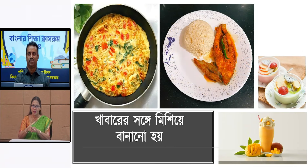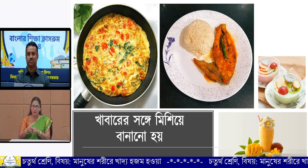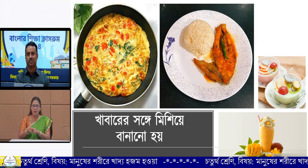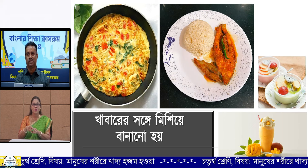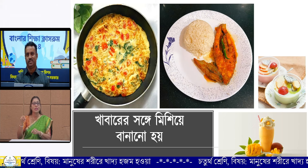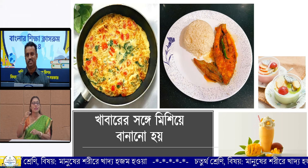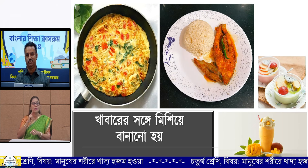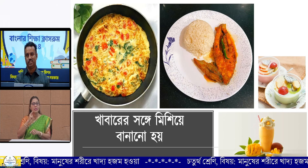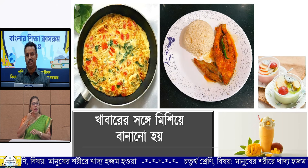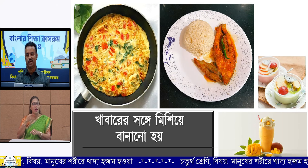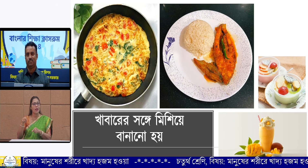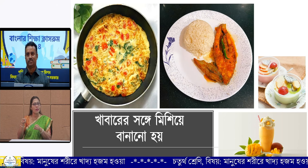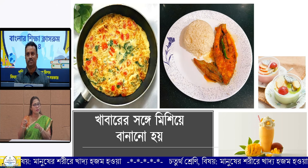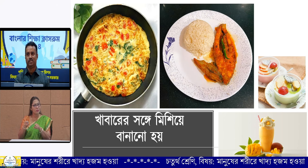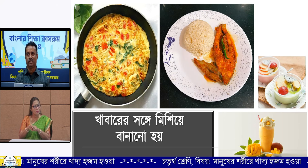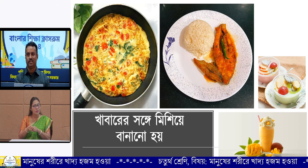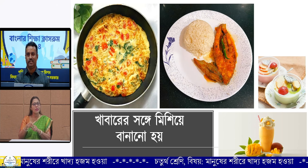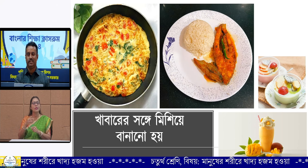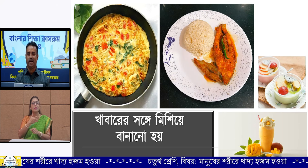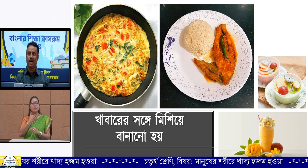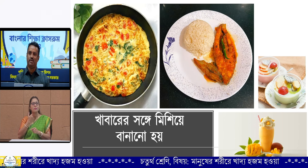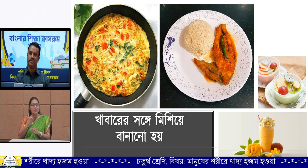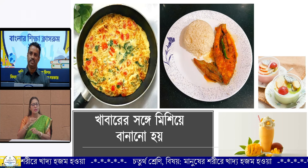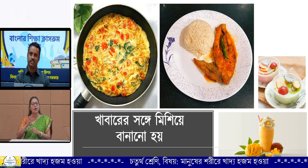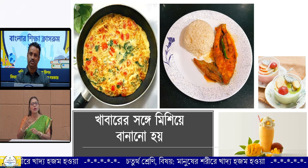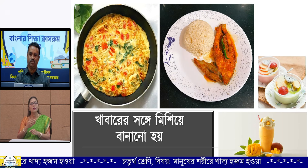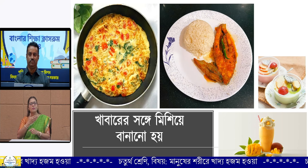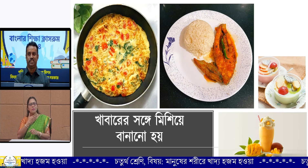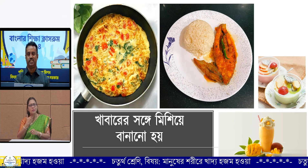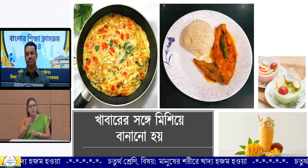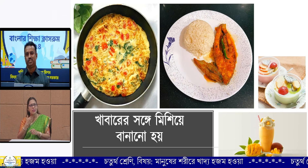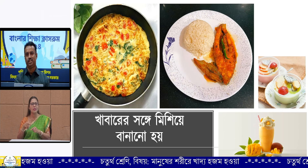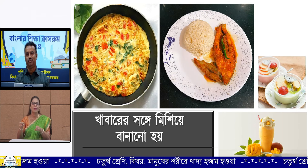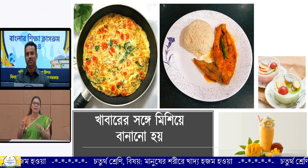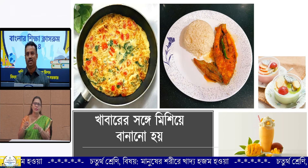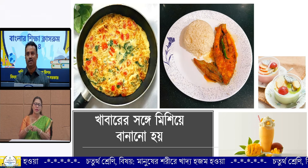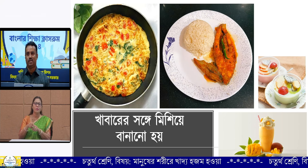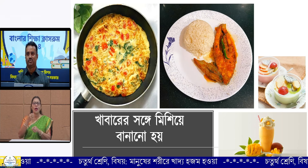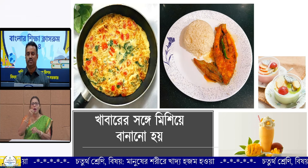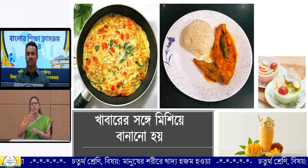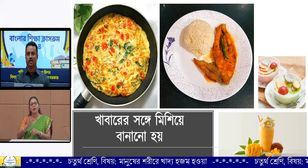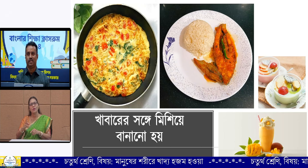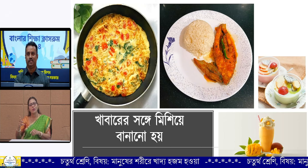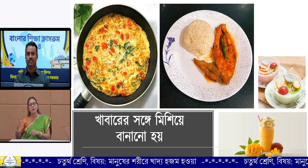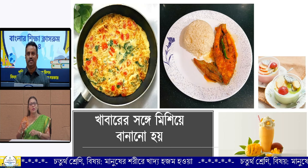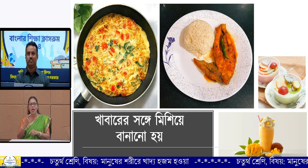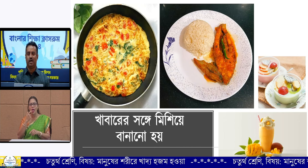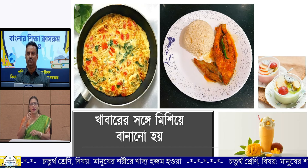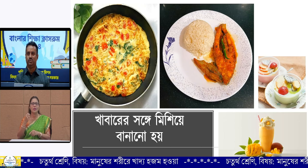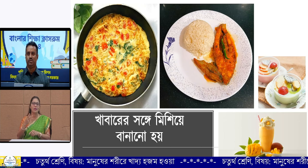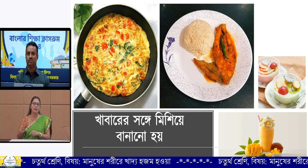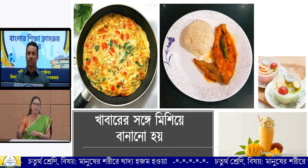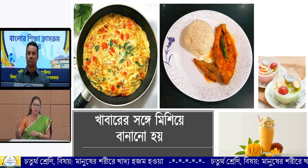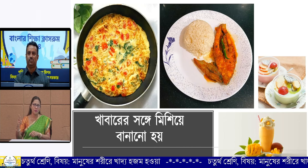ঝালের সঙ্গে মিষ্টি মিশিয়ে খাবার তৈরি করা যায় আবার মিষ্টির সঙ্গে মিষ্টি মিশিয়েও খাবার তৈরি করা যায়